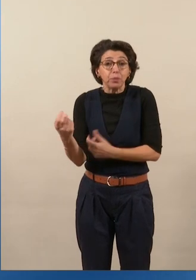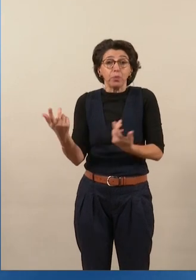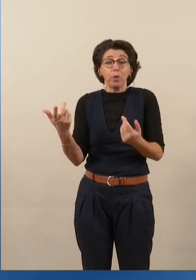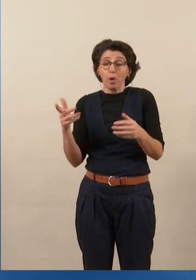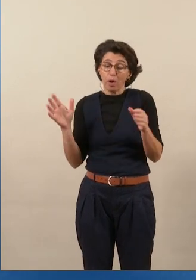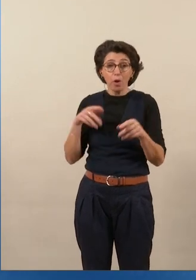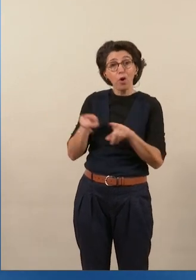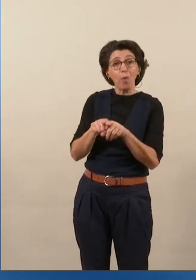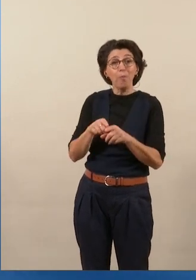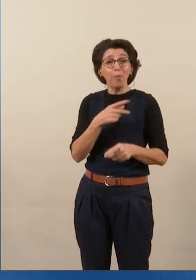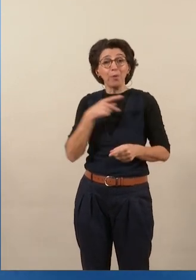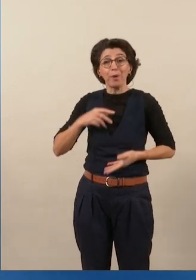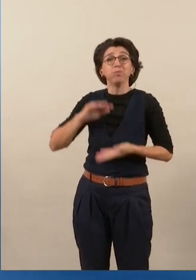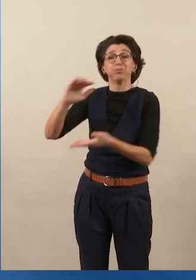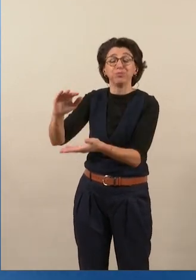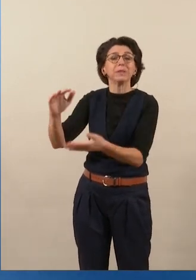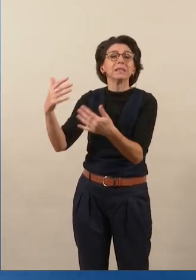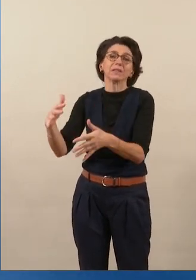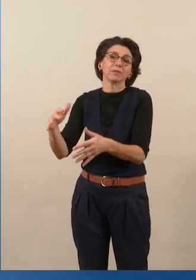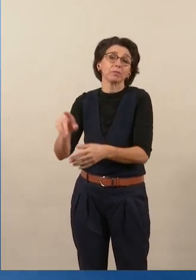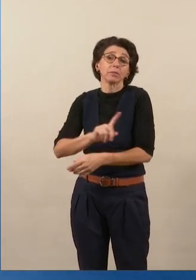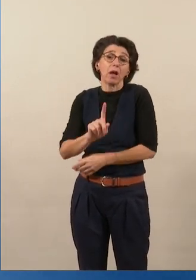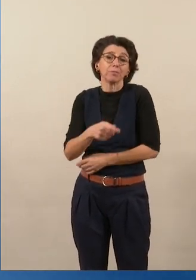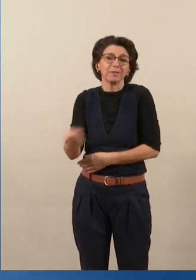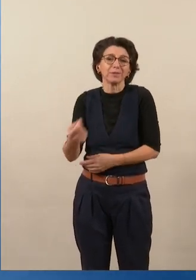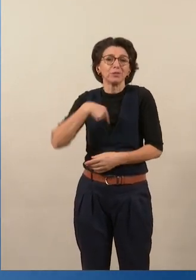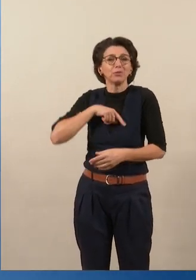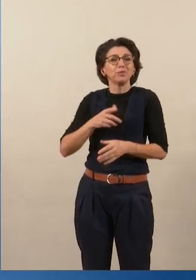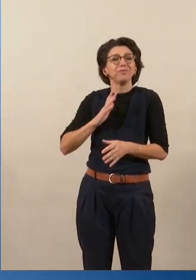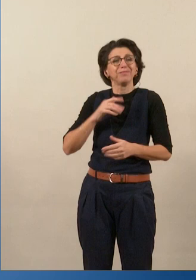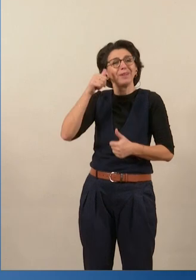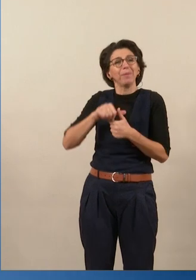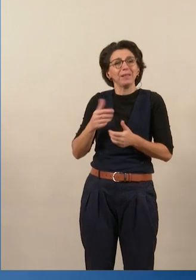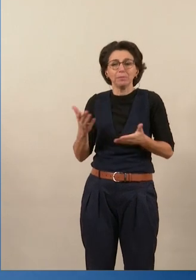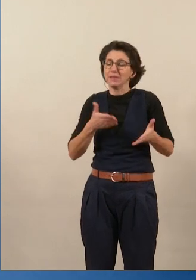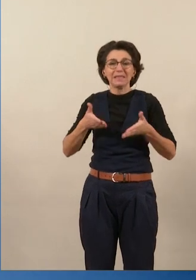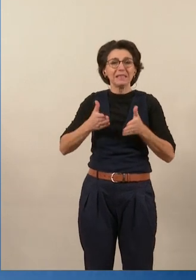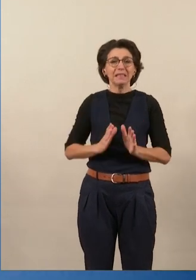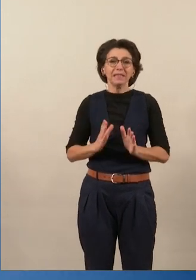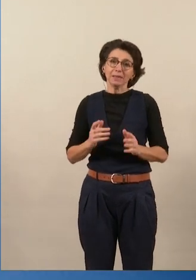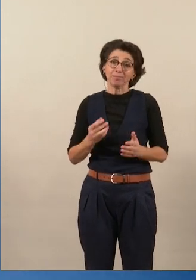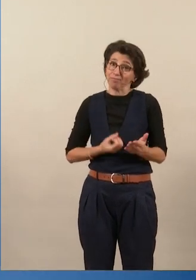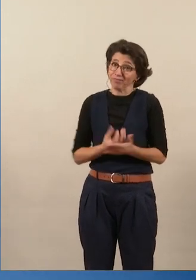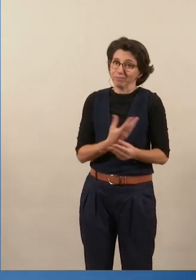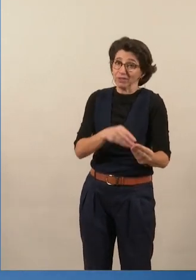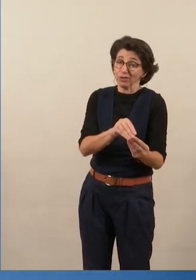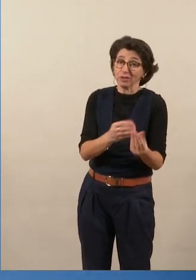propriétaires nous l'avons souligné quand nous avons pris cette décision qui que nous avavons pas pris à la légère le gouvernement a choisi de supprimer